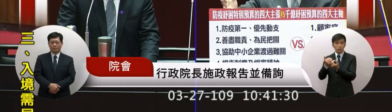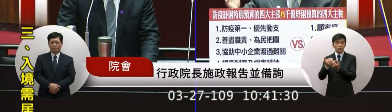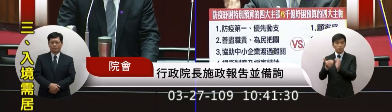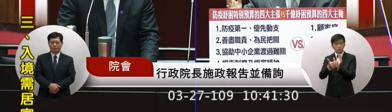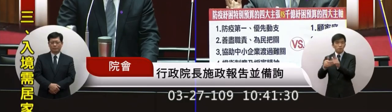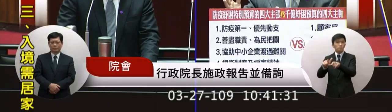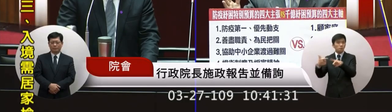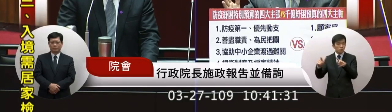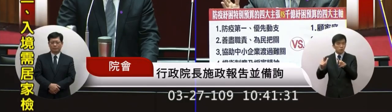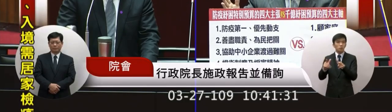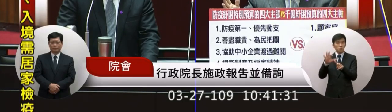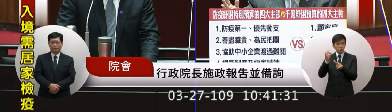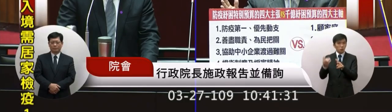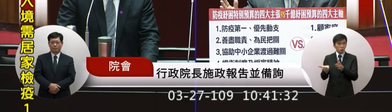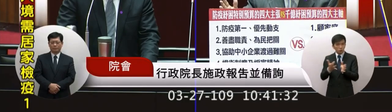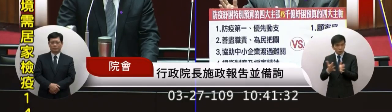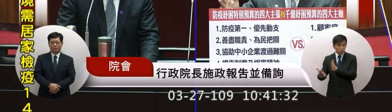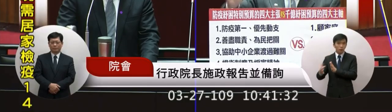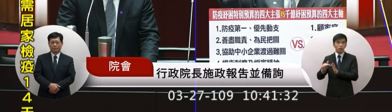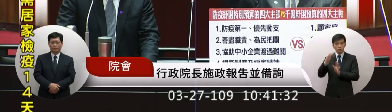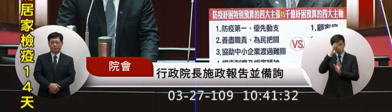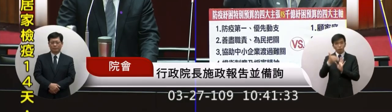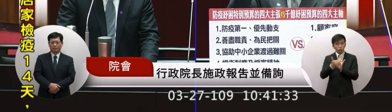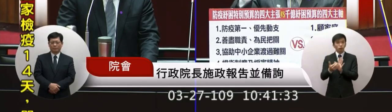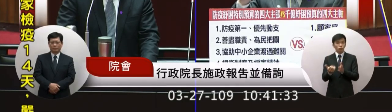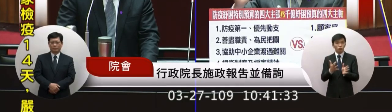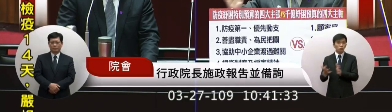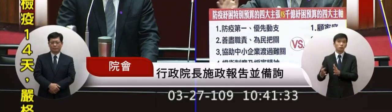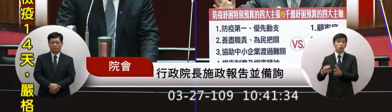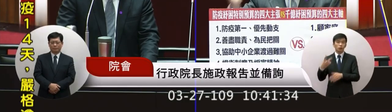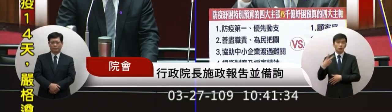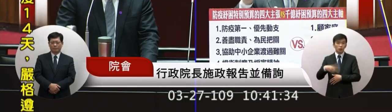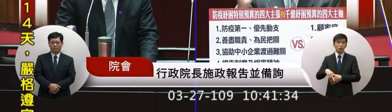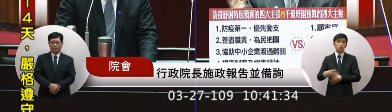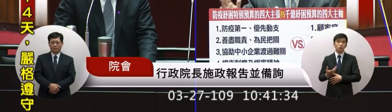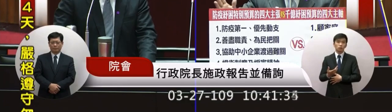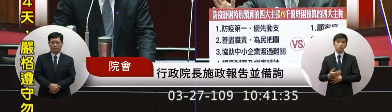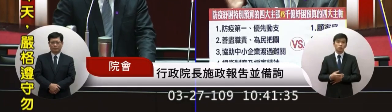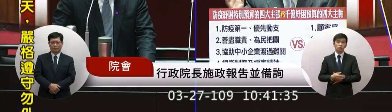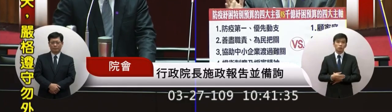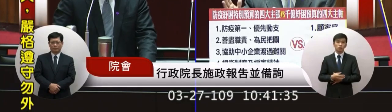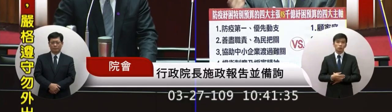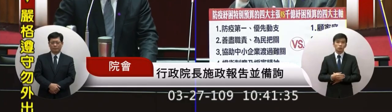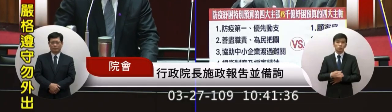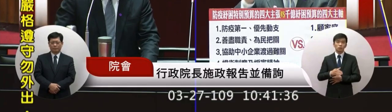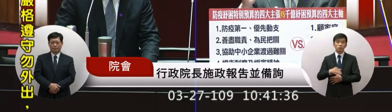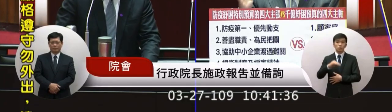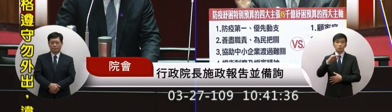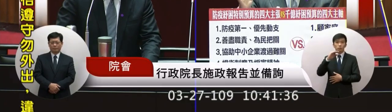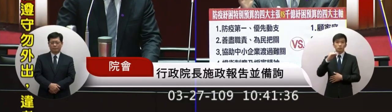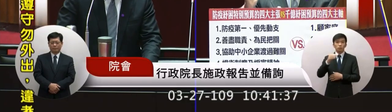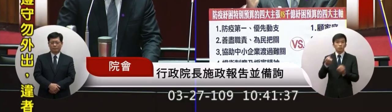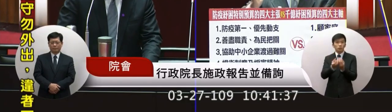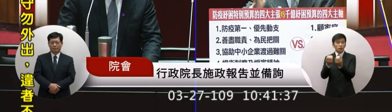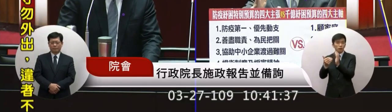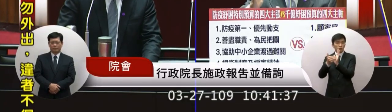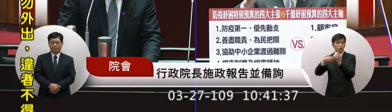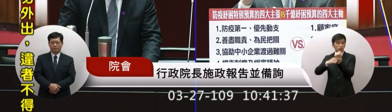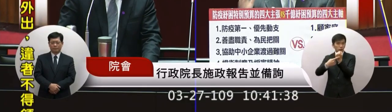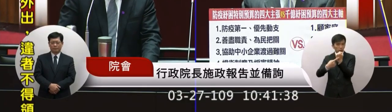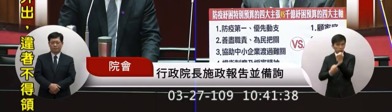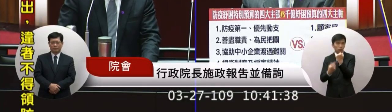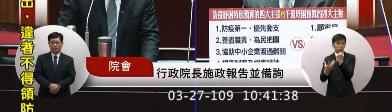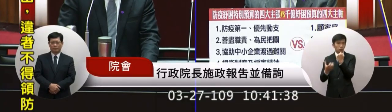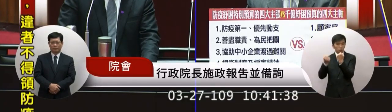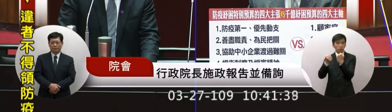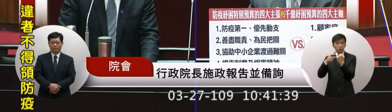二备金的准备，包括咱灾害防治法授权给你以